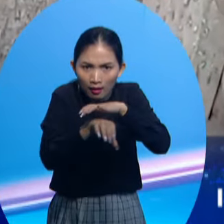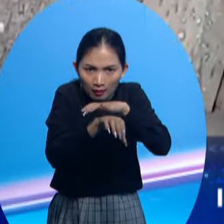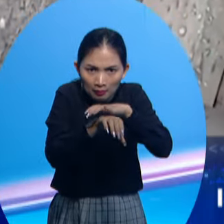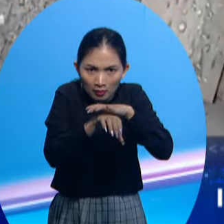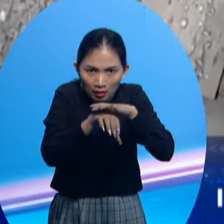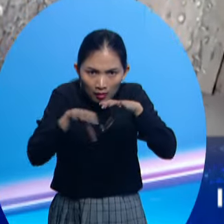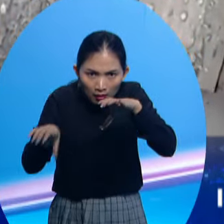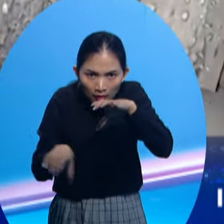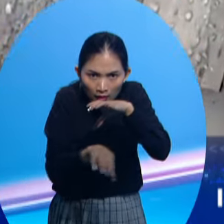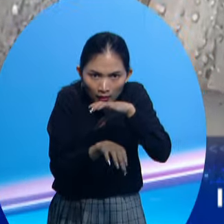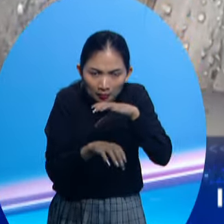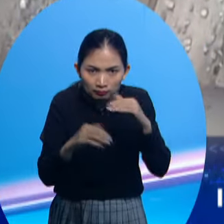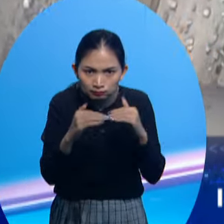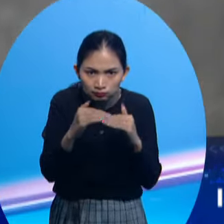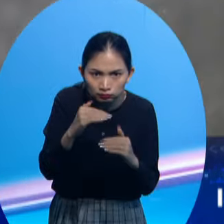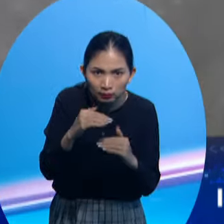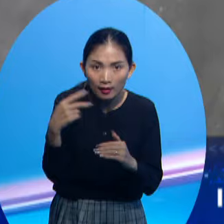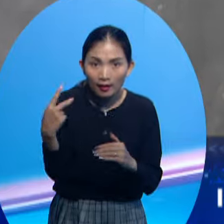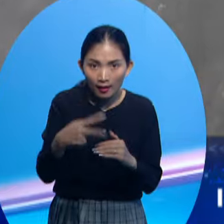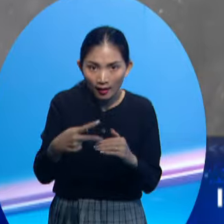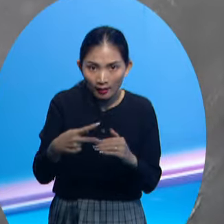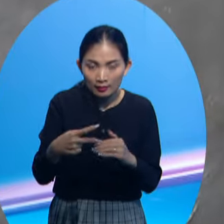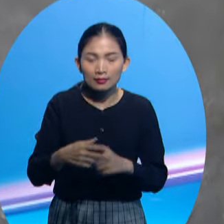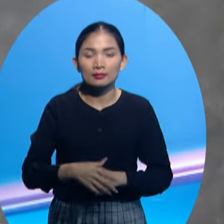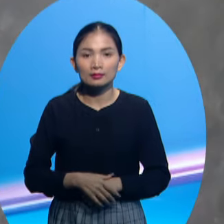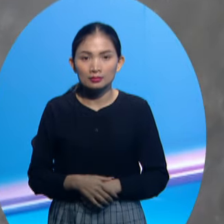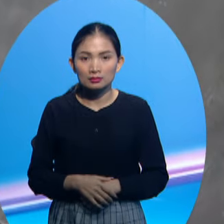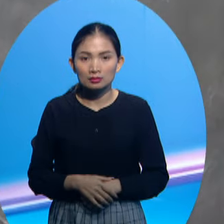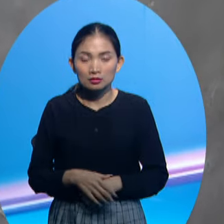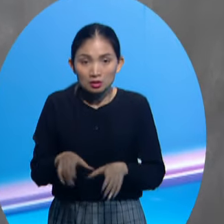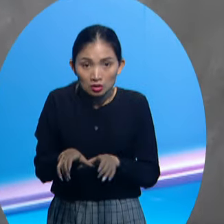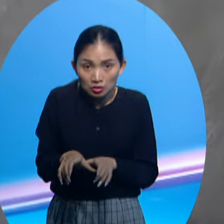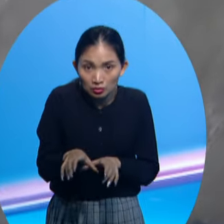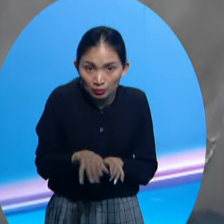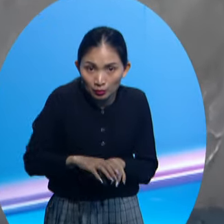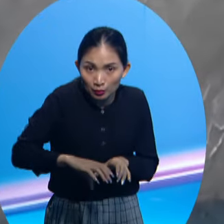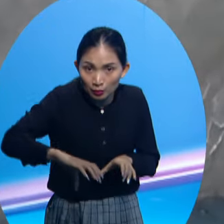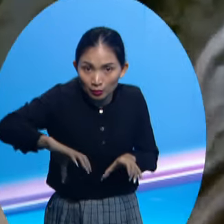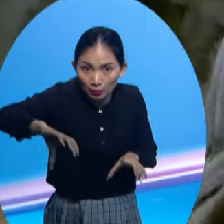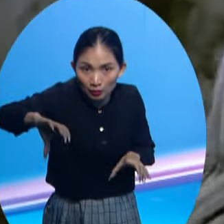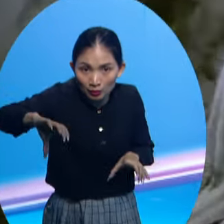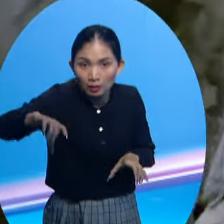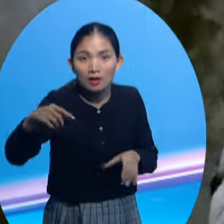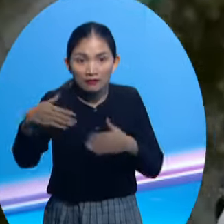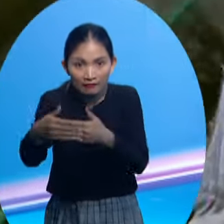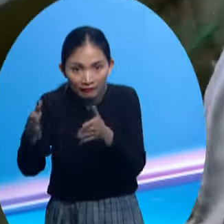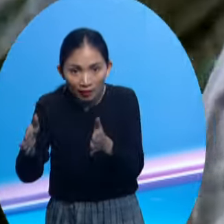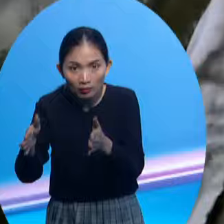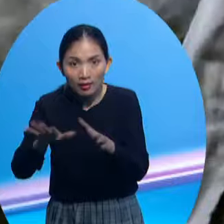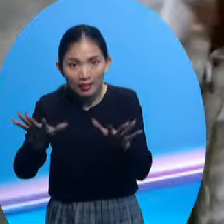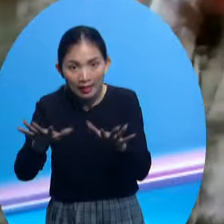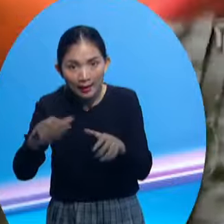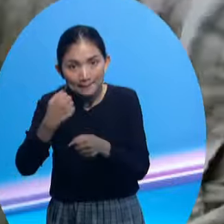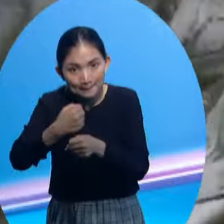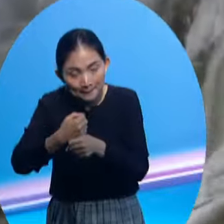hàng chục mét dưới trại tị nạn jabala mạng lưới này gồm một lối đi dài dẫn đến phòng làm việc phòng tắm và phòng được cho là